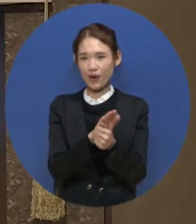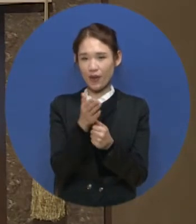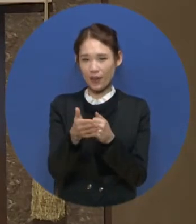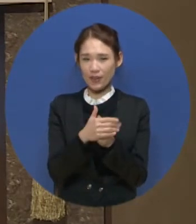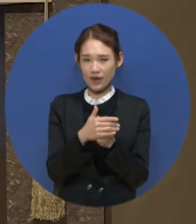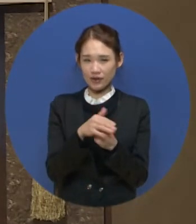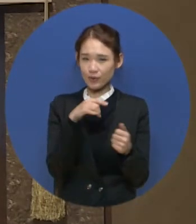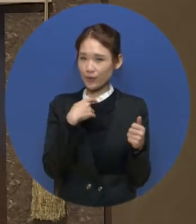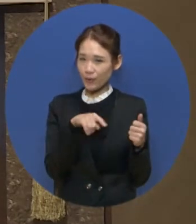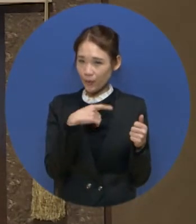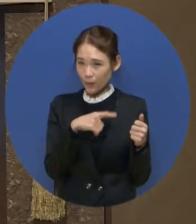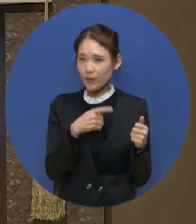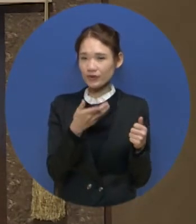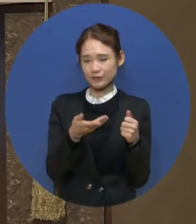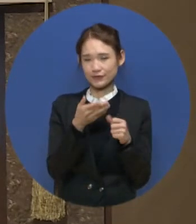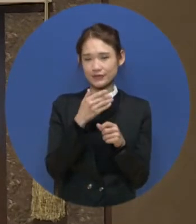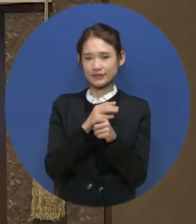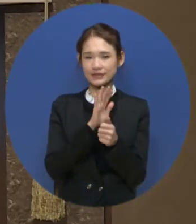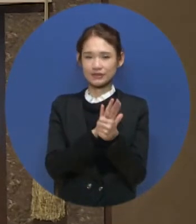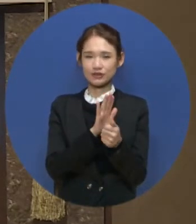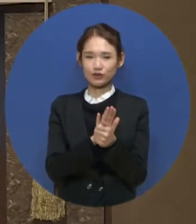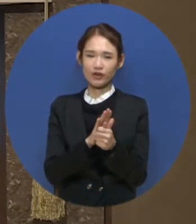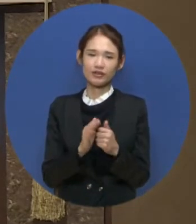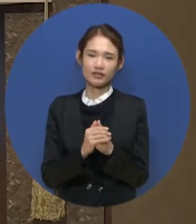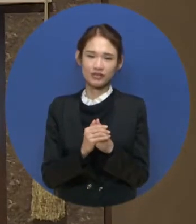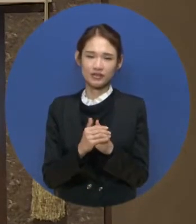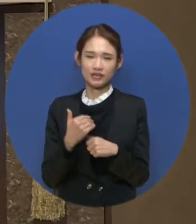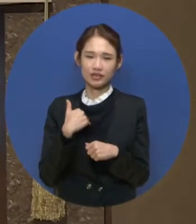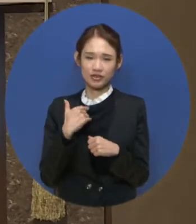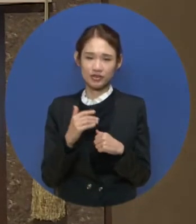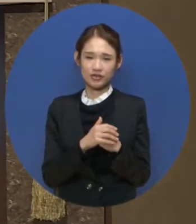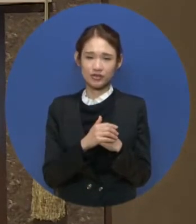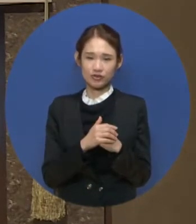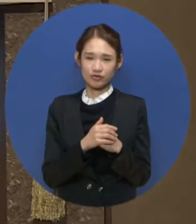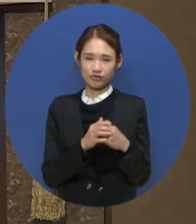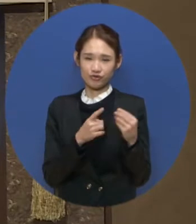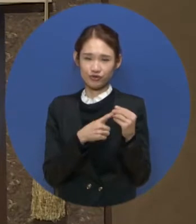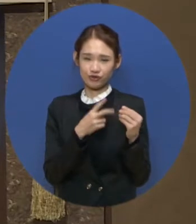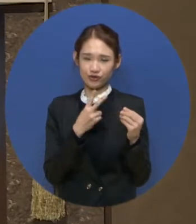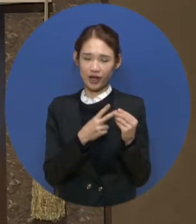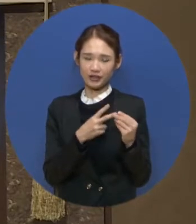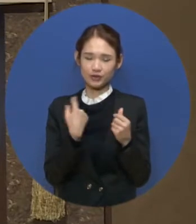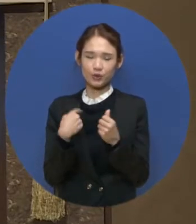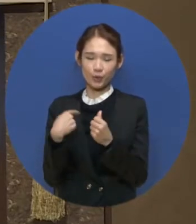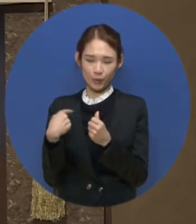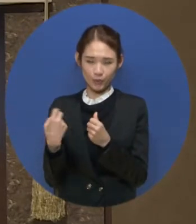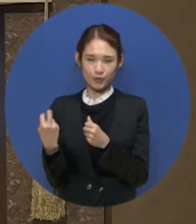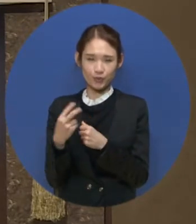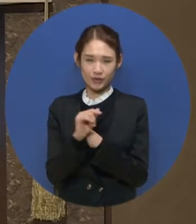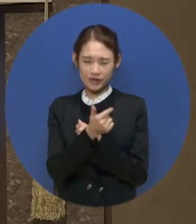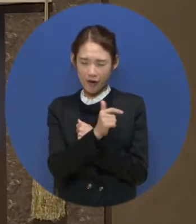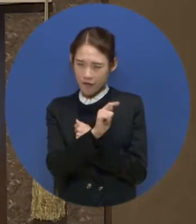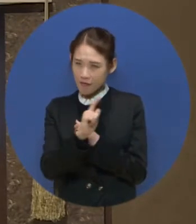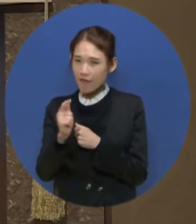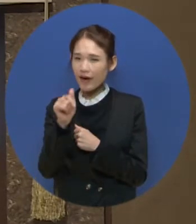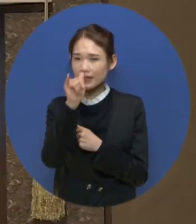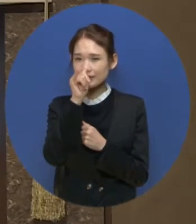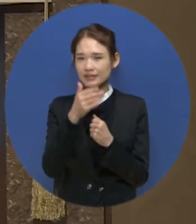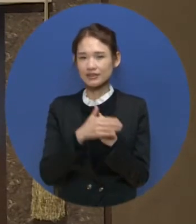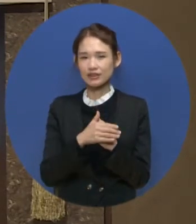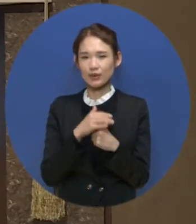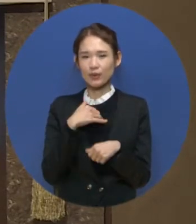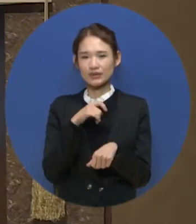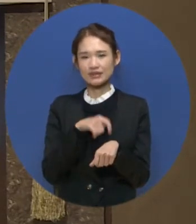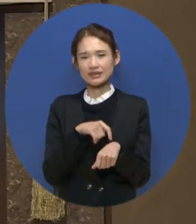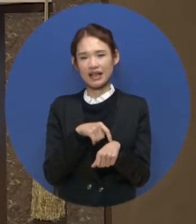또 교육적으로 또 지원을 해주고 있습니다. 그래서 저희는 이제 이런 그두 가지 교육 외에도 여러 가지가 있는데 오늘은 시간